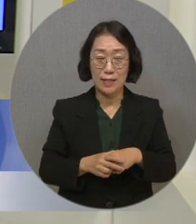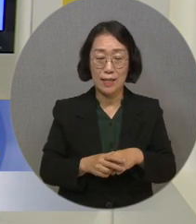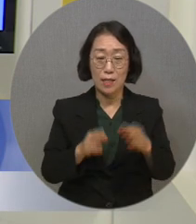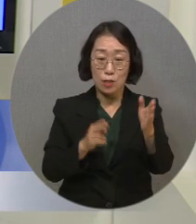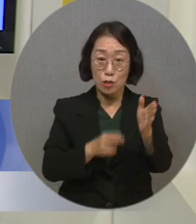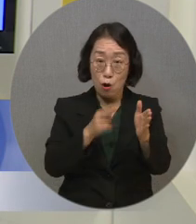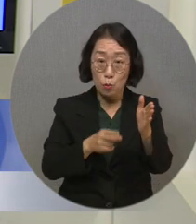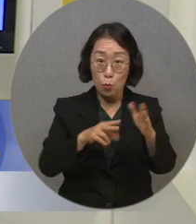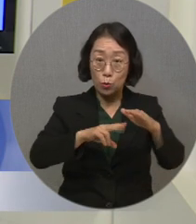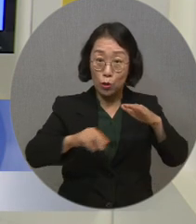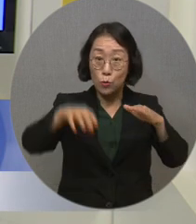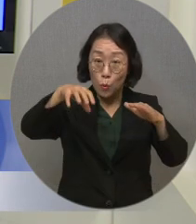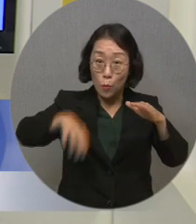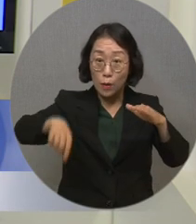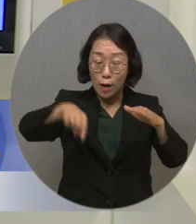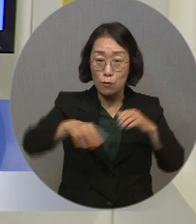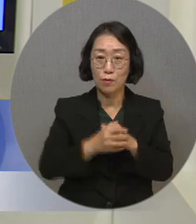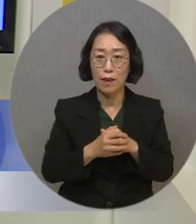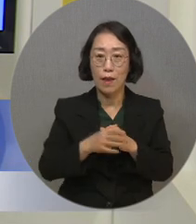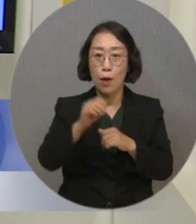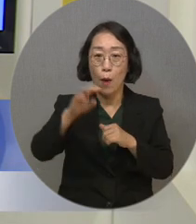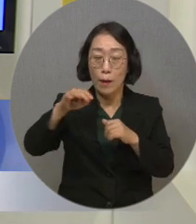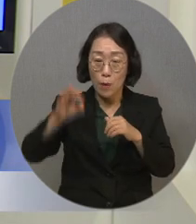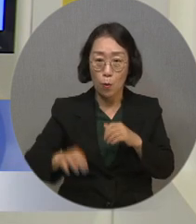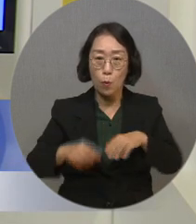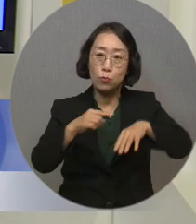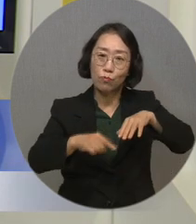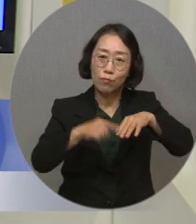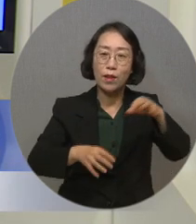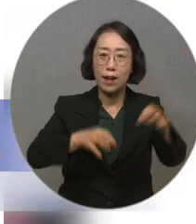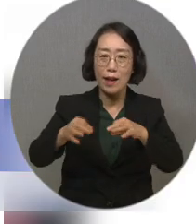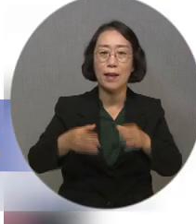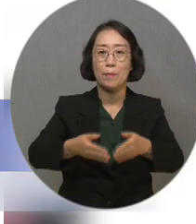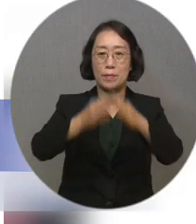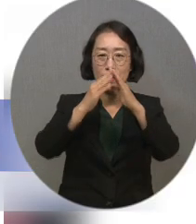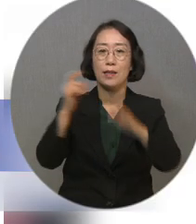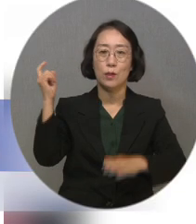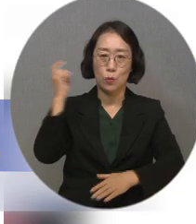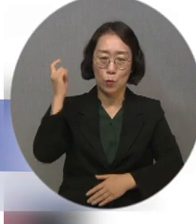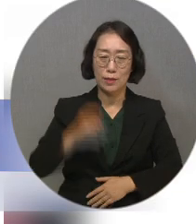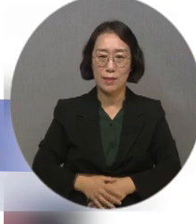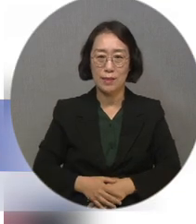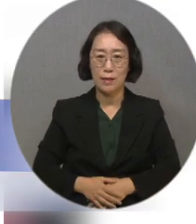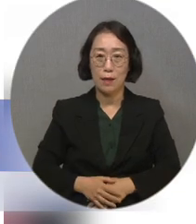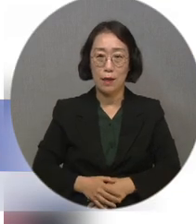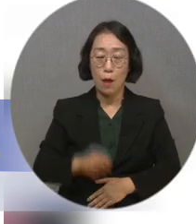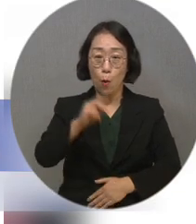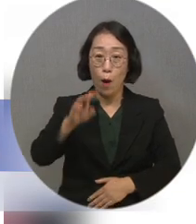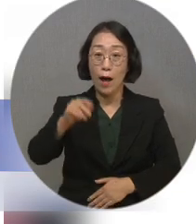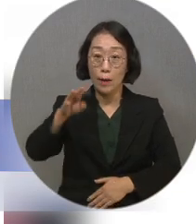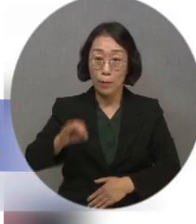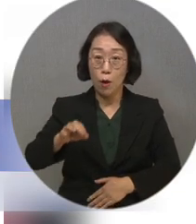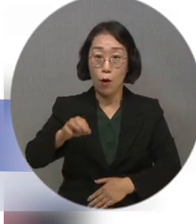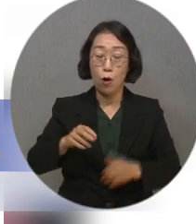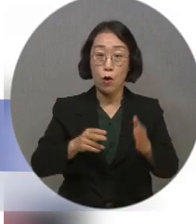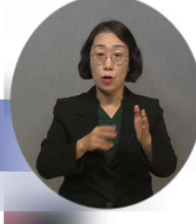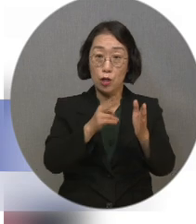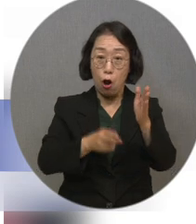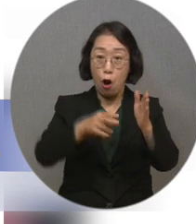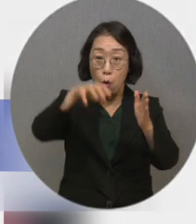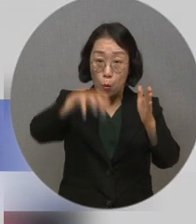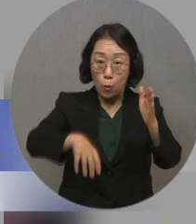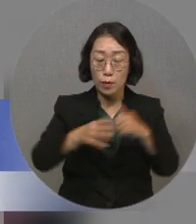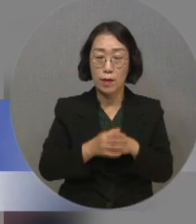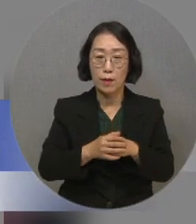네일케어매장 섬섬옥수 광명역점을 개소했다는 소식입니다. 광명역점에는 네일케어 전문교육을